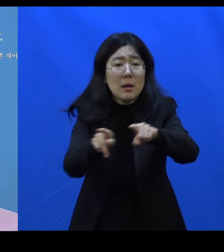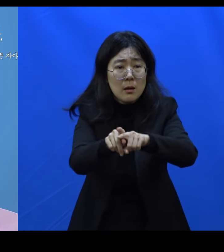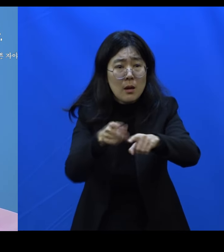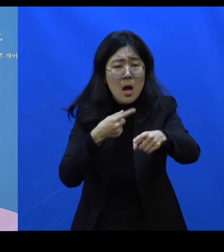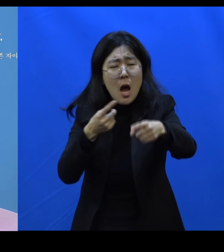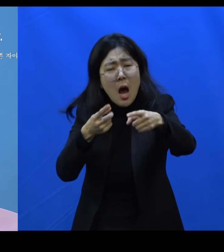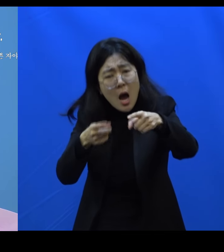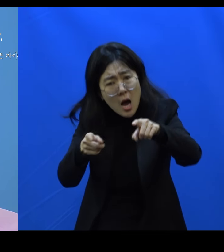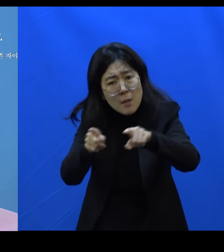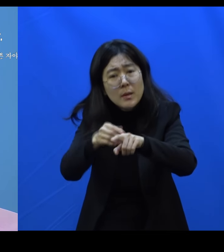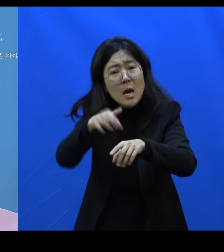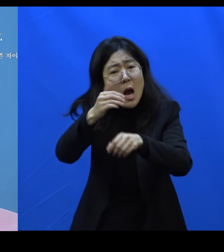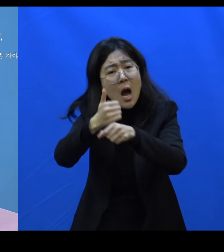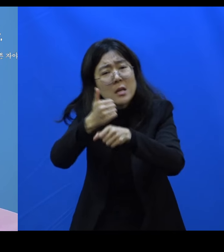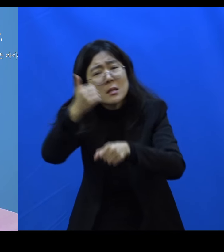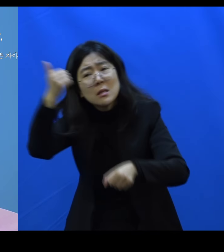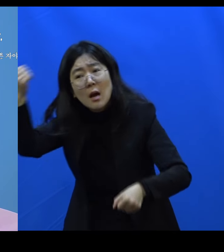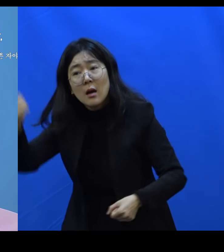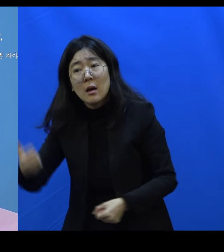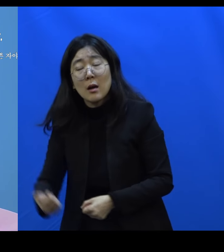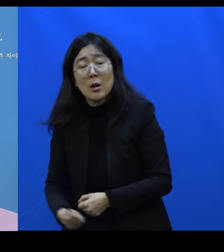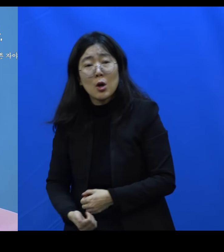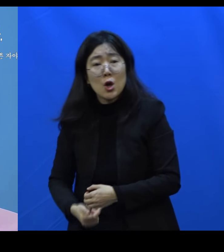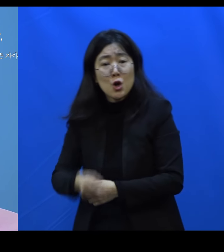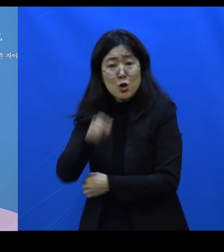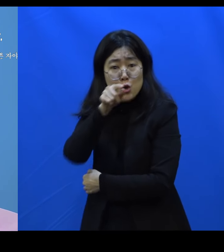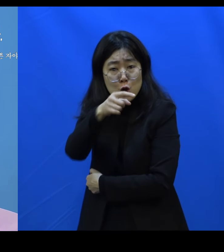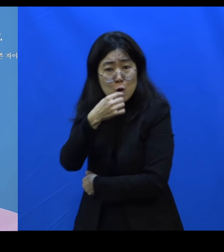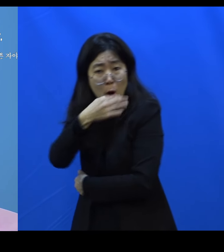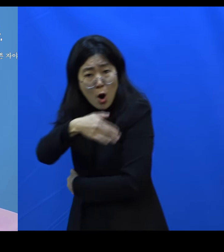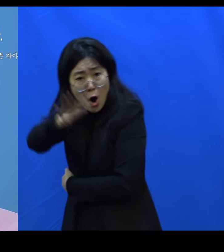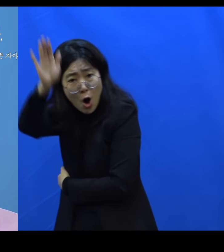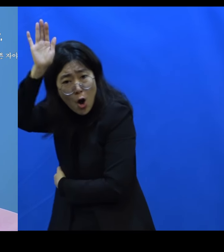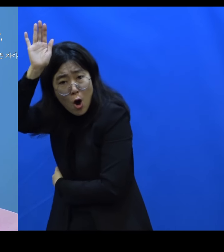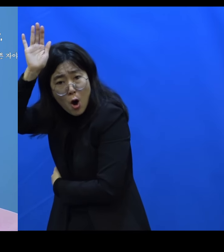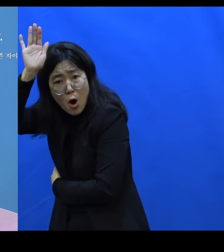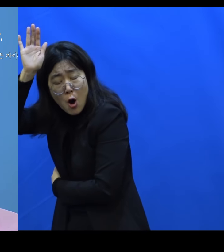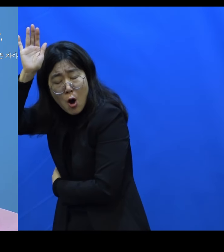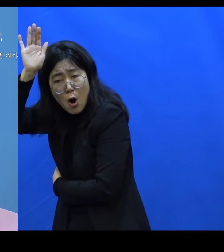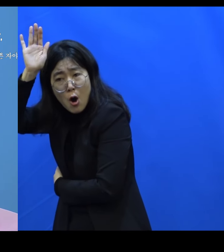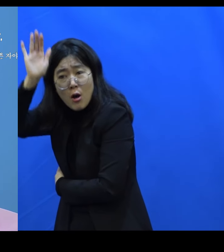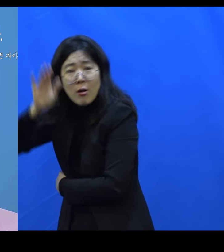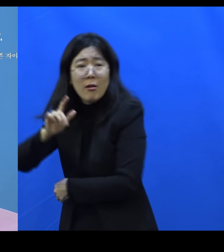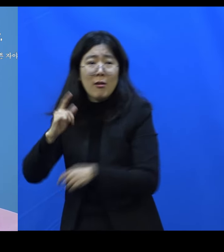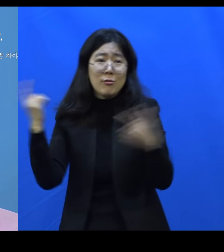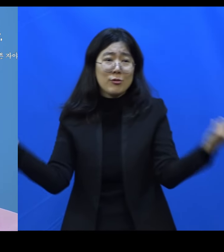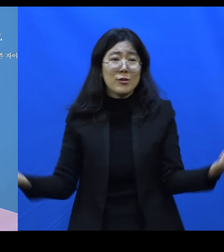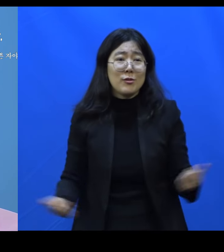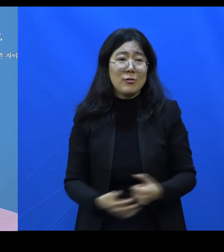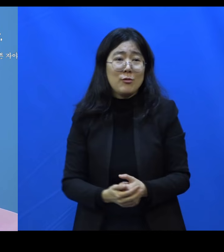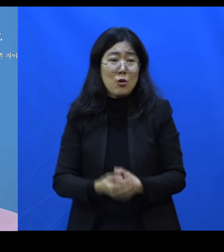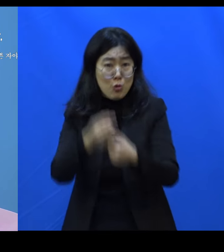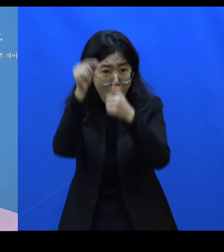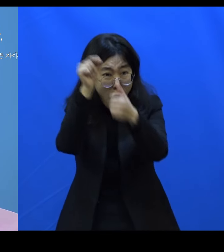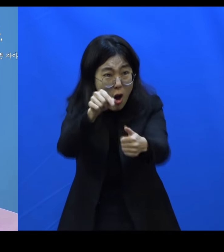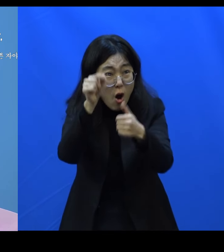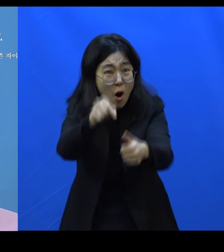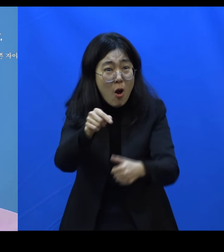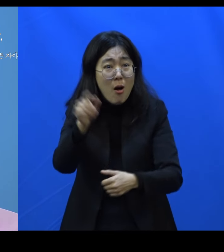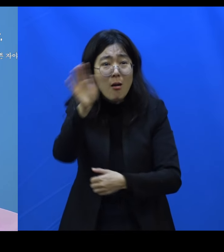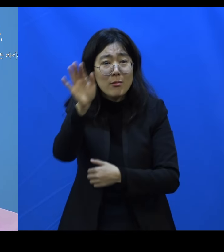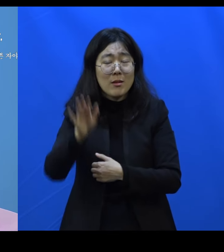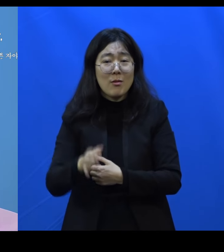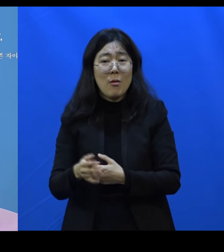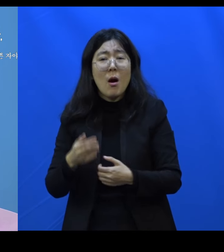얼마나 따뜻하고 부드러운 요청입니까? 이 함께 가자. 여러분, 이 시대에 이거 들을 수 없는 말이에요. 여러분, 이 세상이